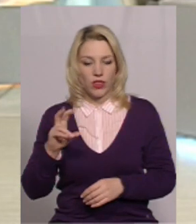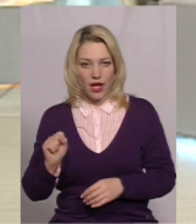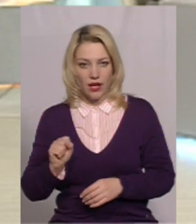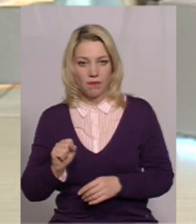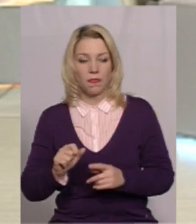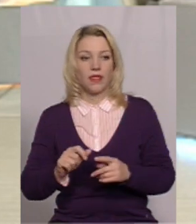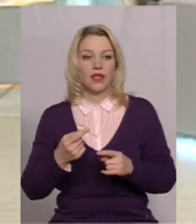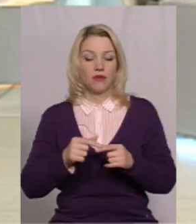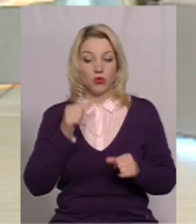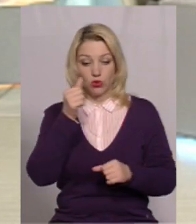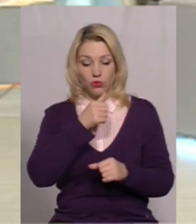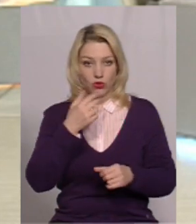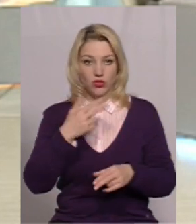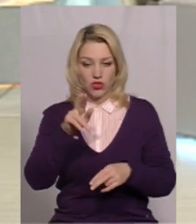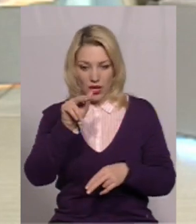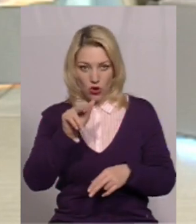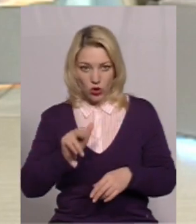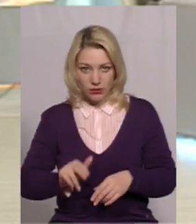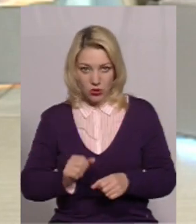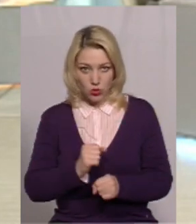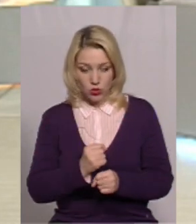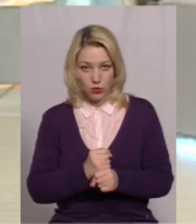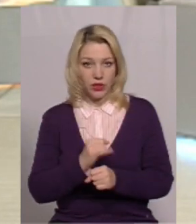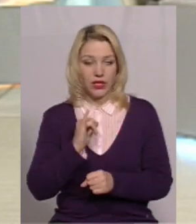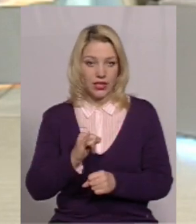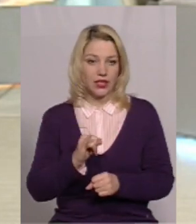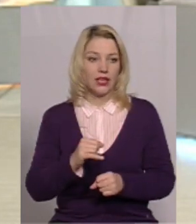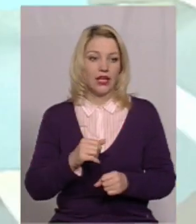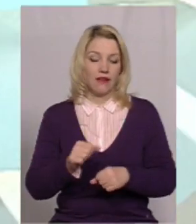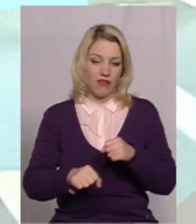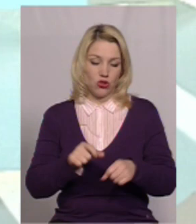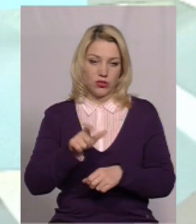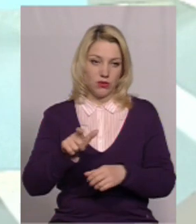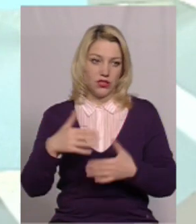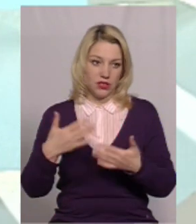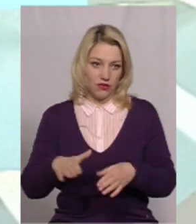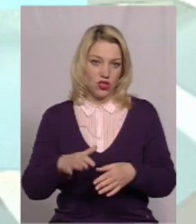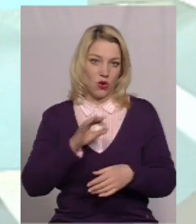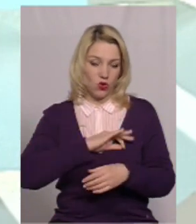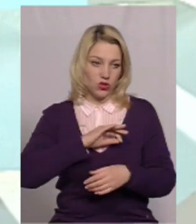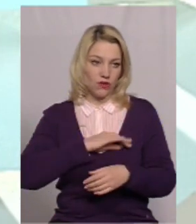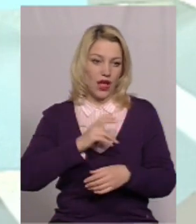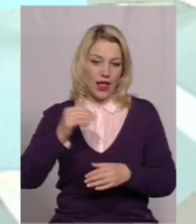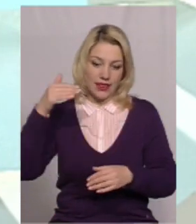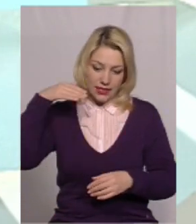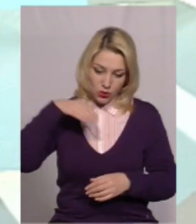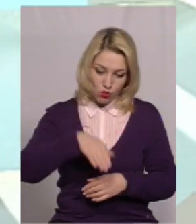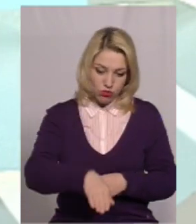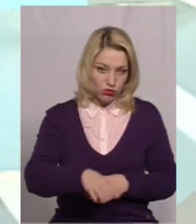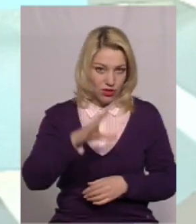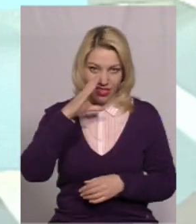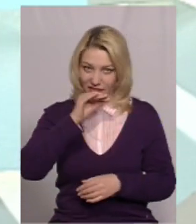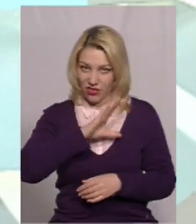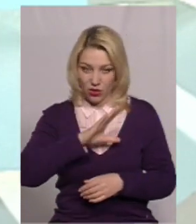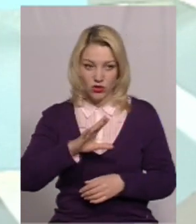вже зробили розмітку, і велосипедисти нею вже користувалися. На спуск нам не вдалося її помістити,